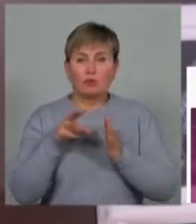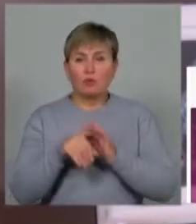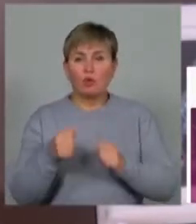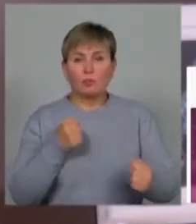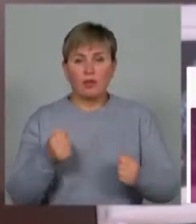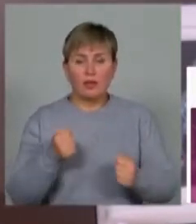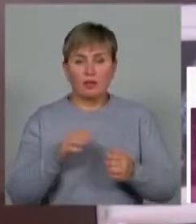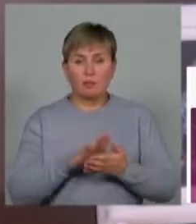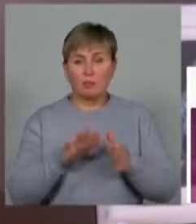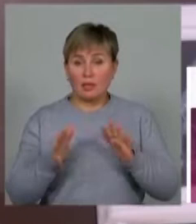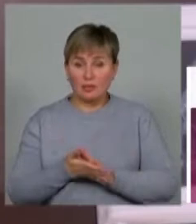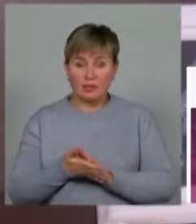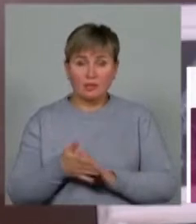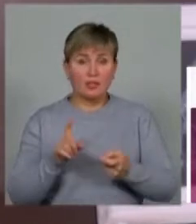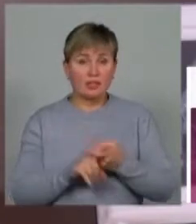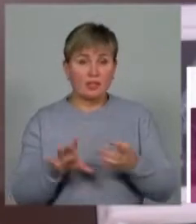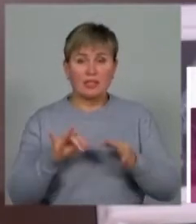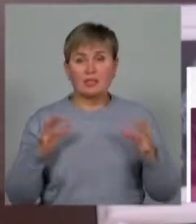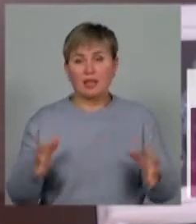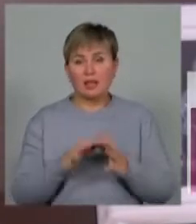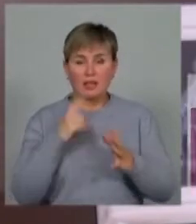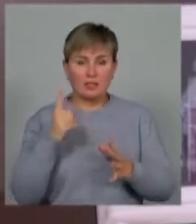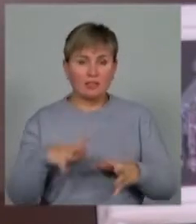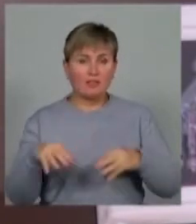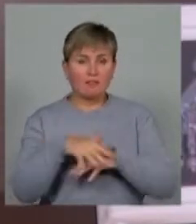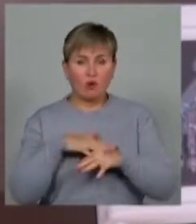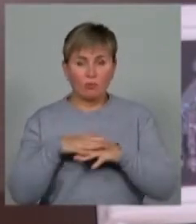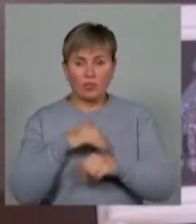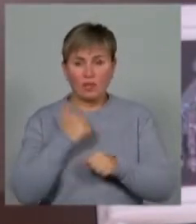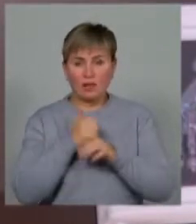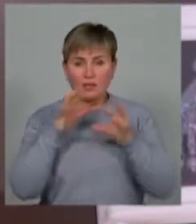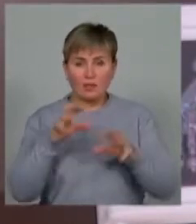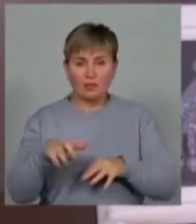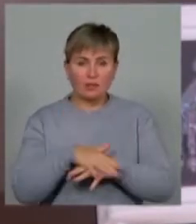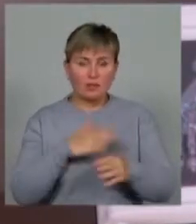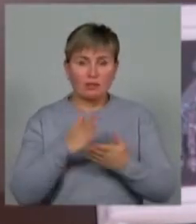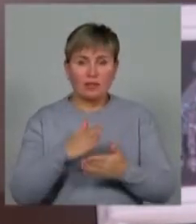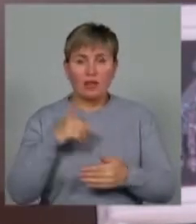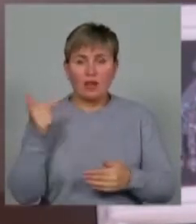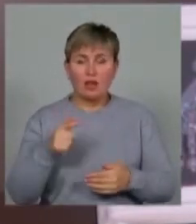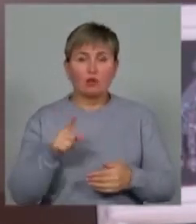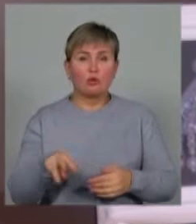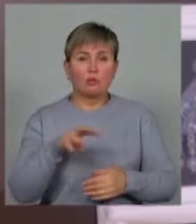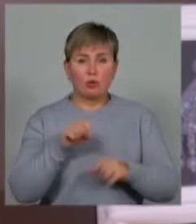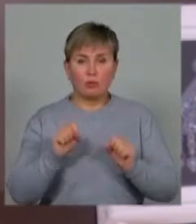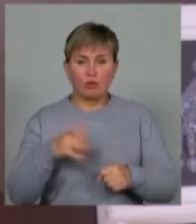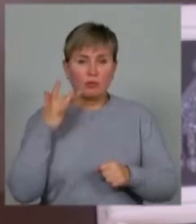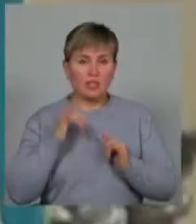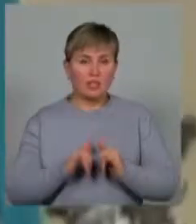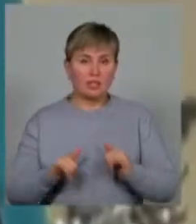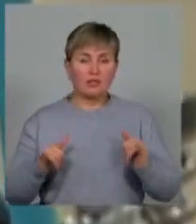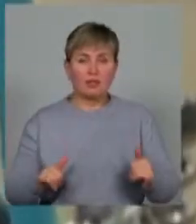укрепление позиции нашей независимости и сохранение единства в обществе. Главный закон страны является гарантией того, что мы сможем непрерывно